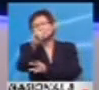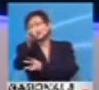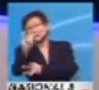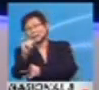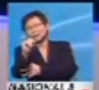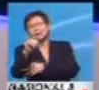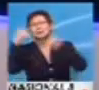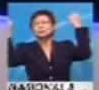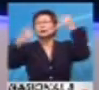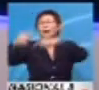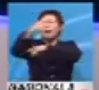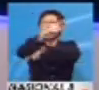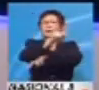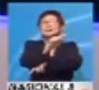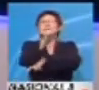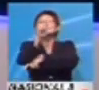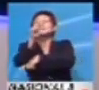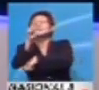Salwa Yusuf